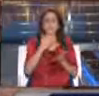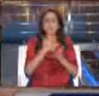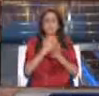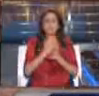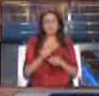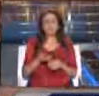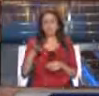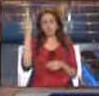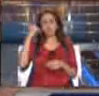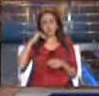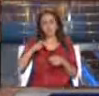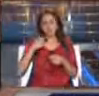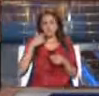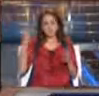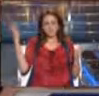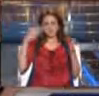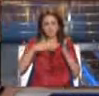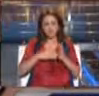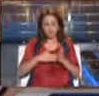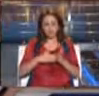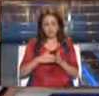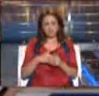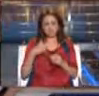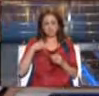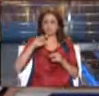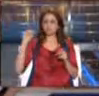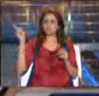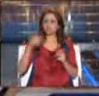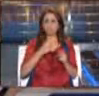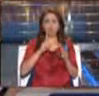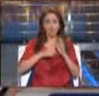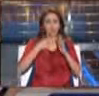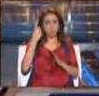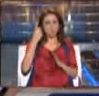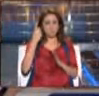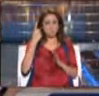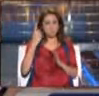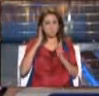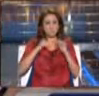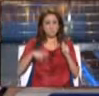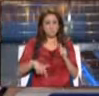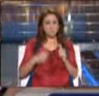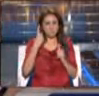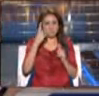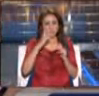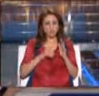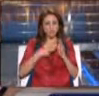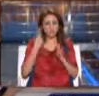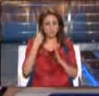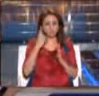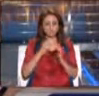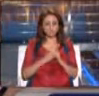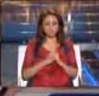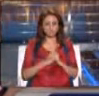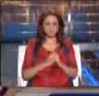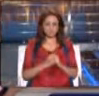الحادثة الأخيرة دي مش يعني دي حادثة غريبة علينا كلنا وأول مرة تحصل في مصر. أنا مش عايز